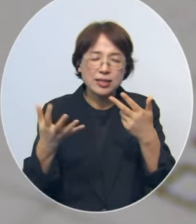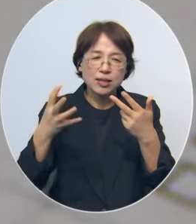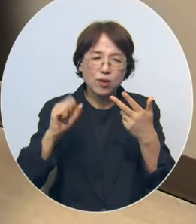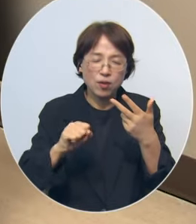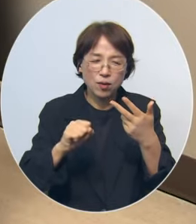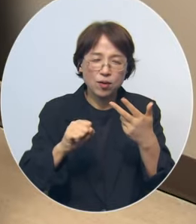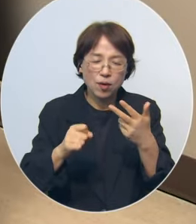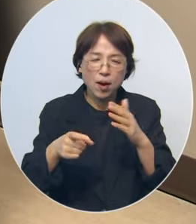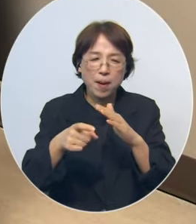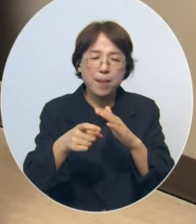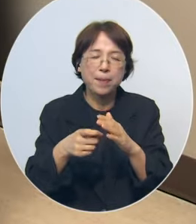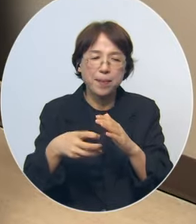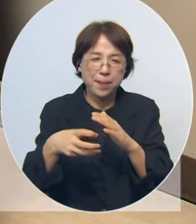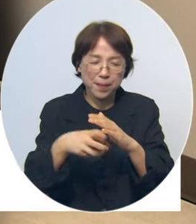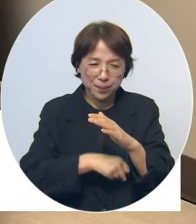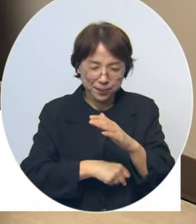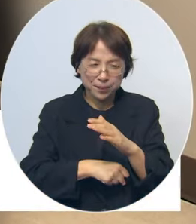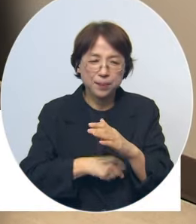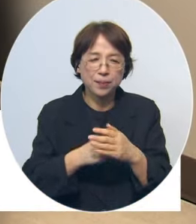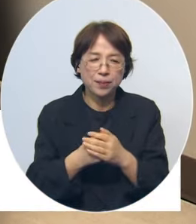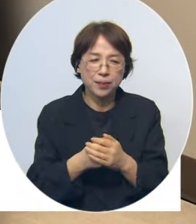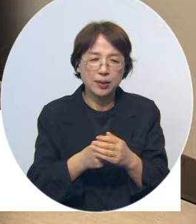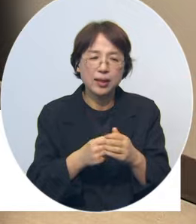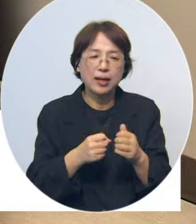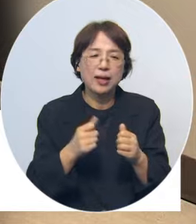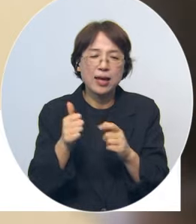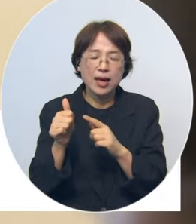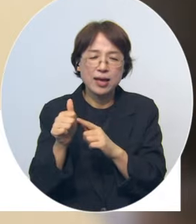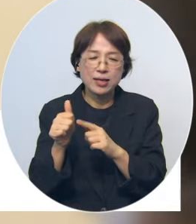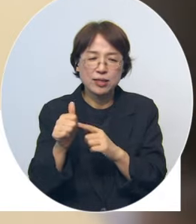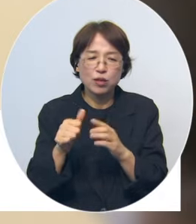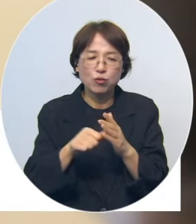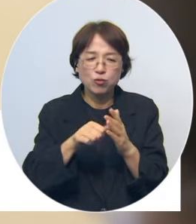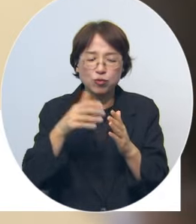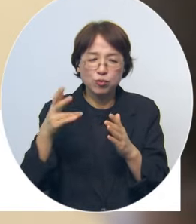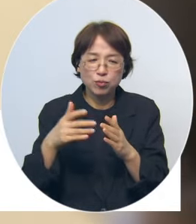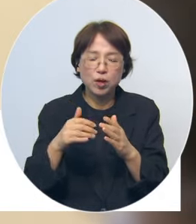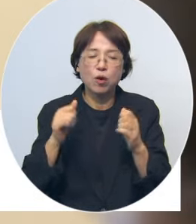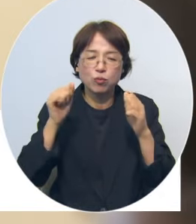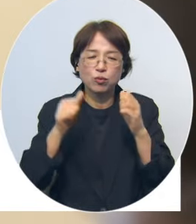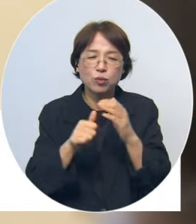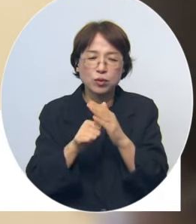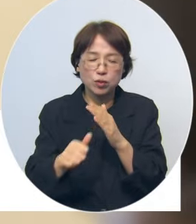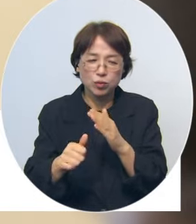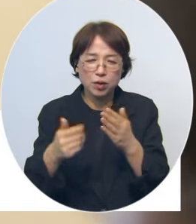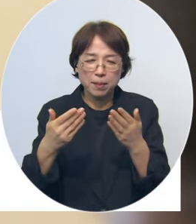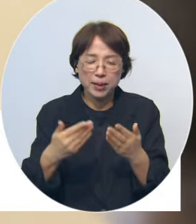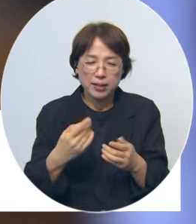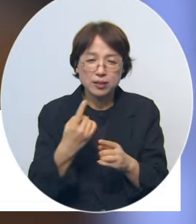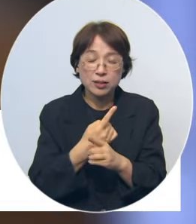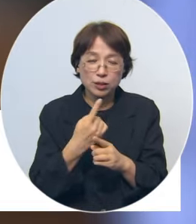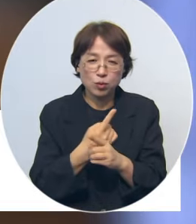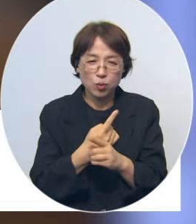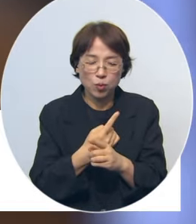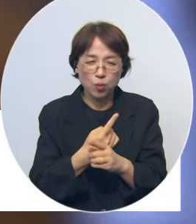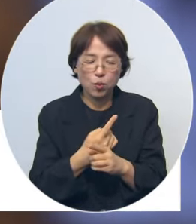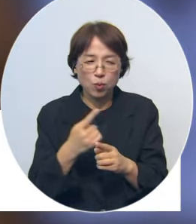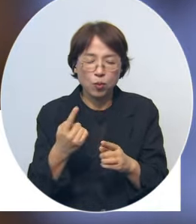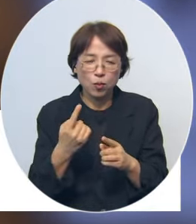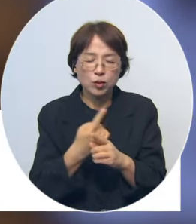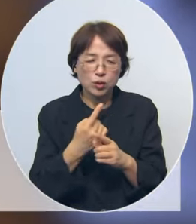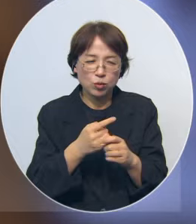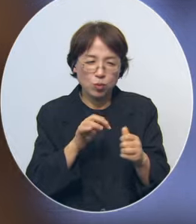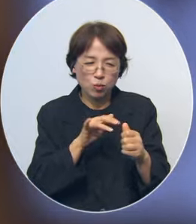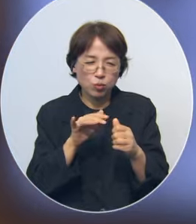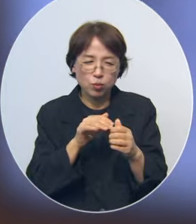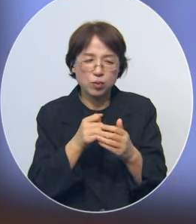있습니다 병원장는 특히 유명 운동 선수가 받는 치료라 비싼 고주파 치료를 유도한 것으로 조사됐습니다